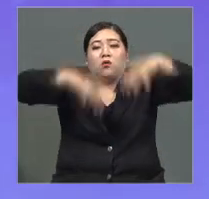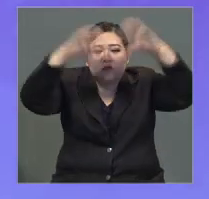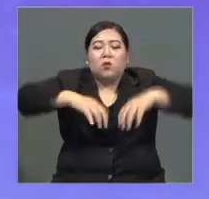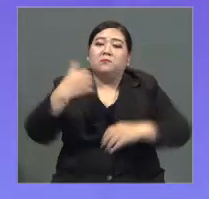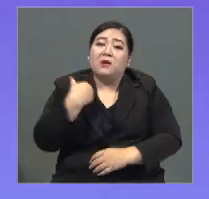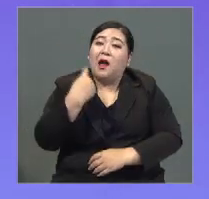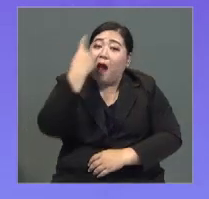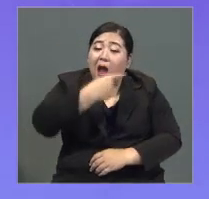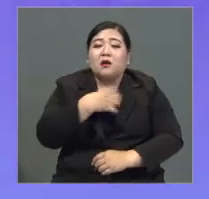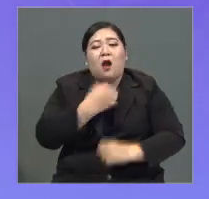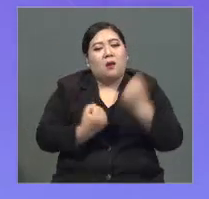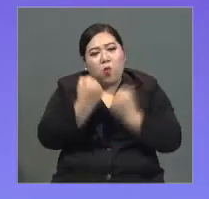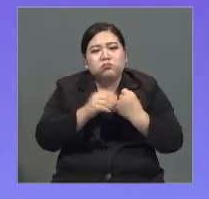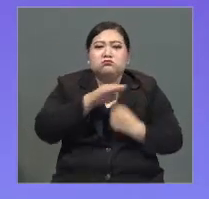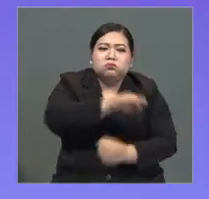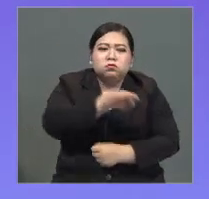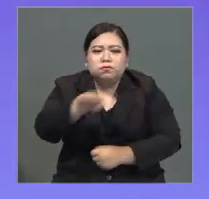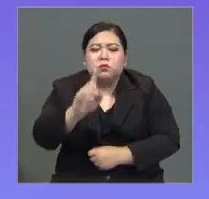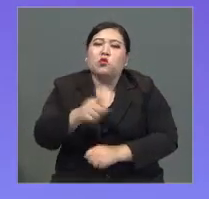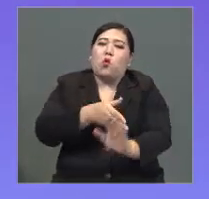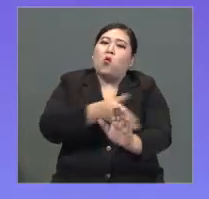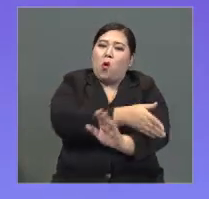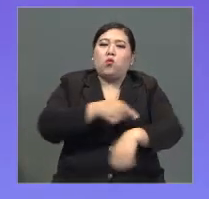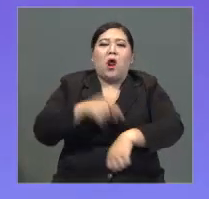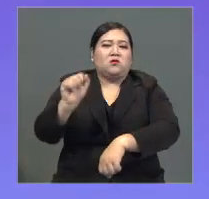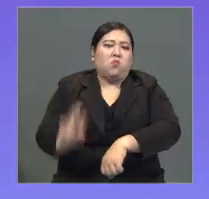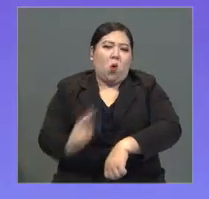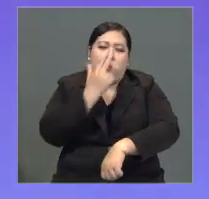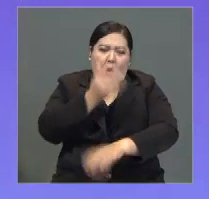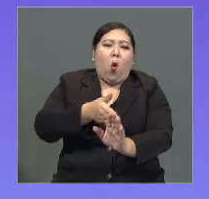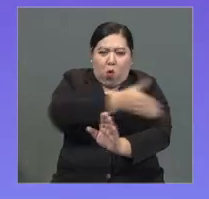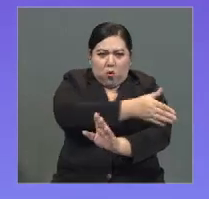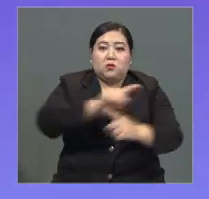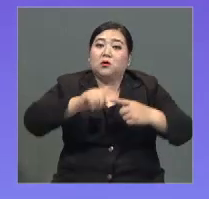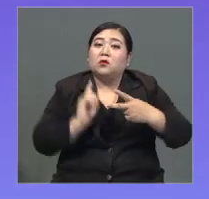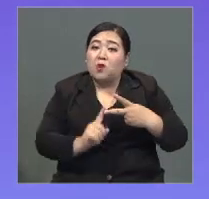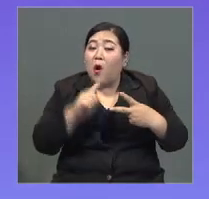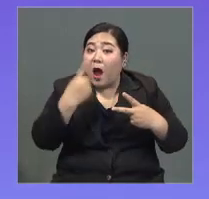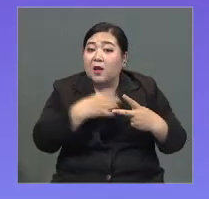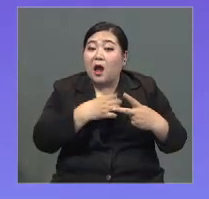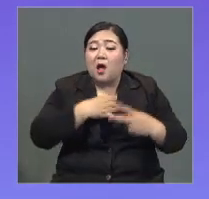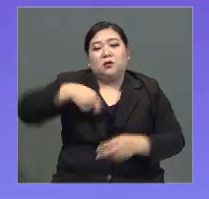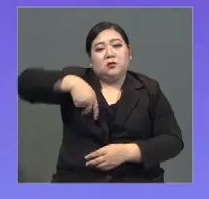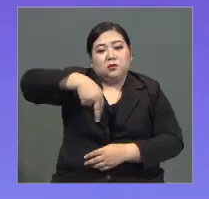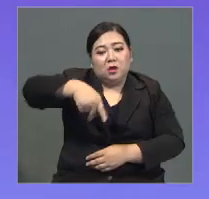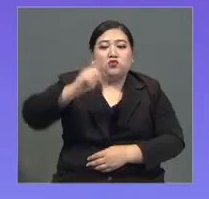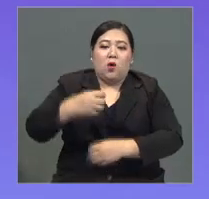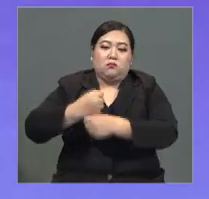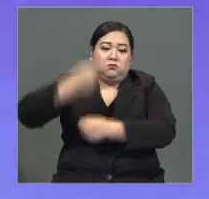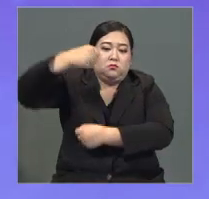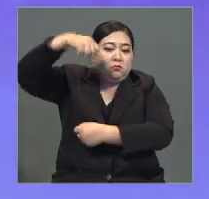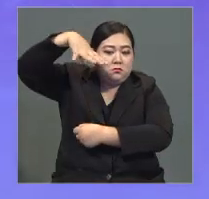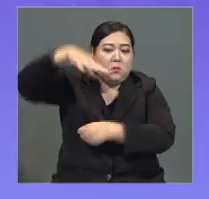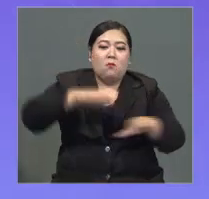ที่จะเดดทางไปใหนึงเผือเวลา ต้องเคยแ่นอนสองใครที่เดินเท้าเจ anymoreรมต้อง